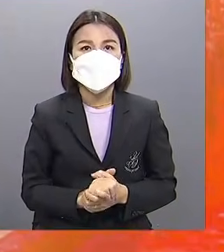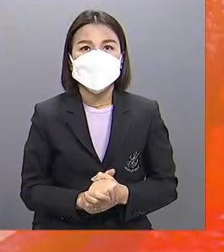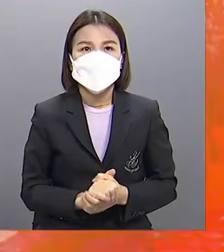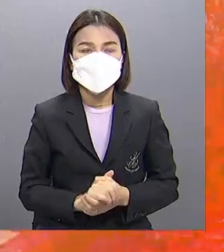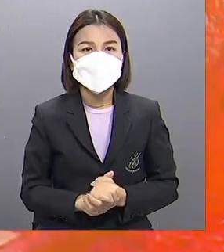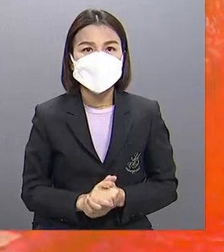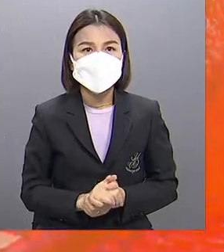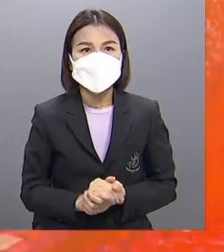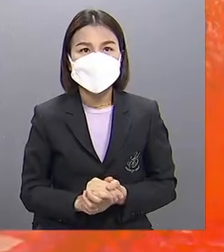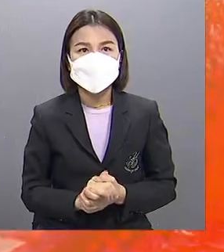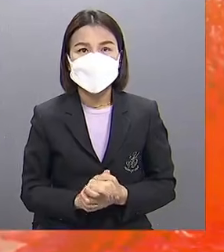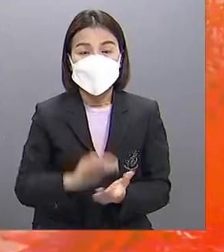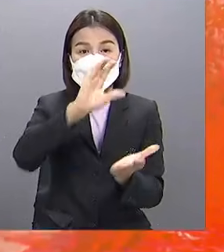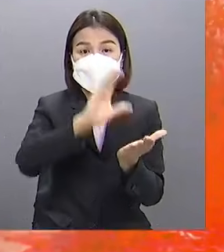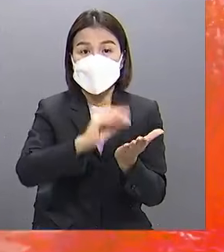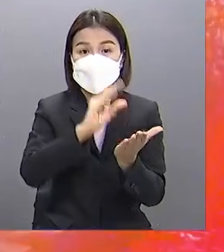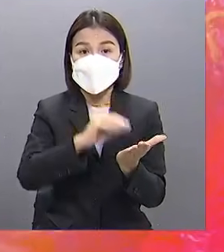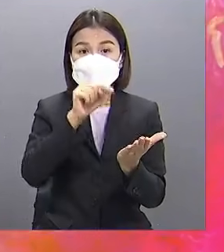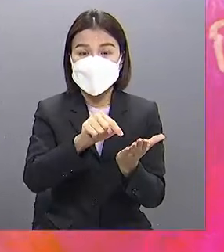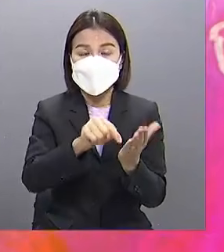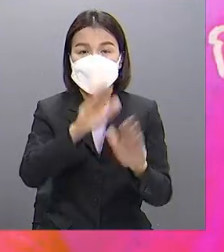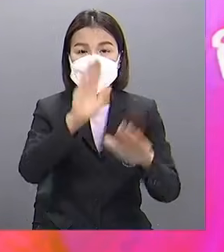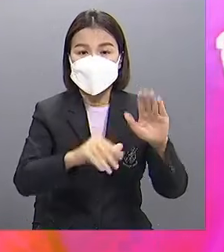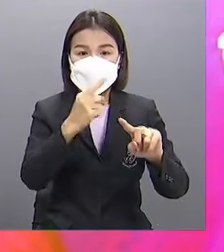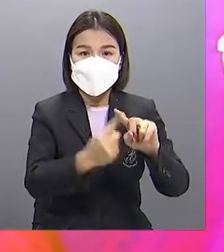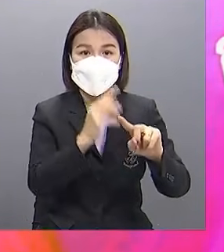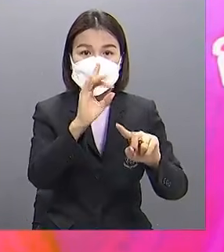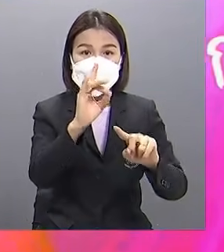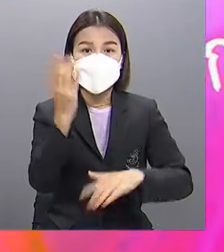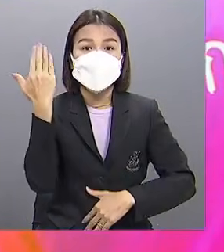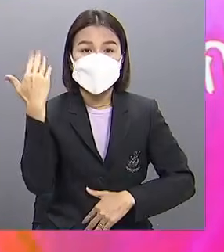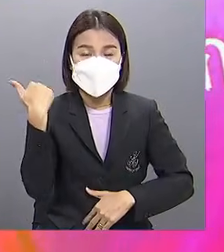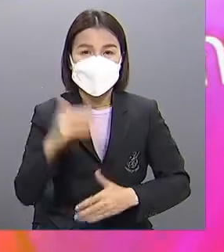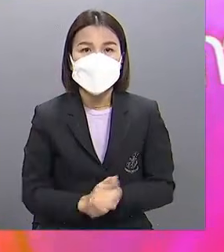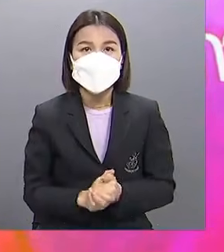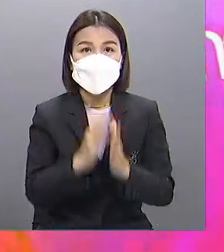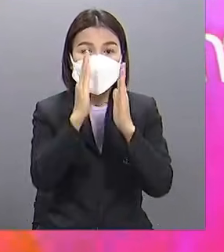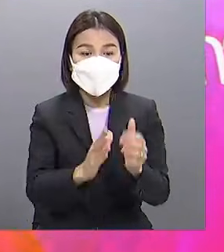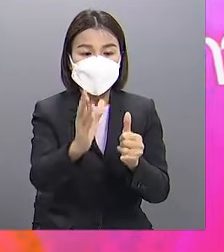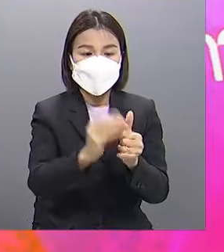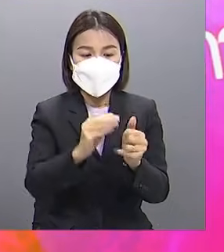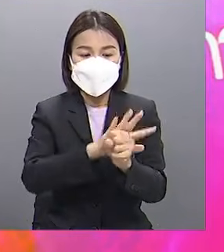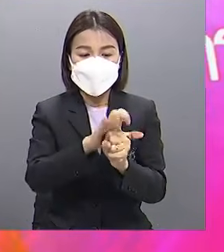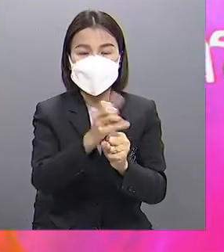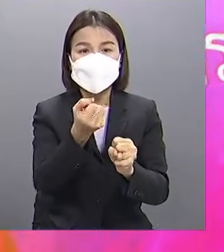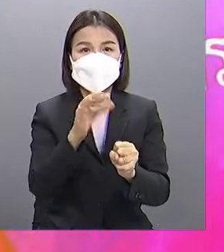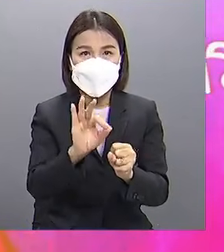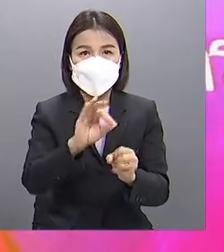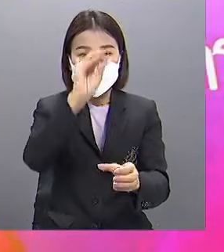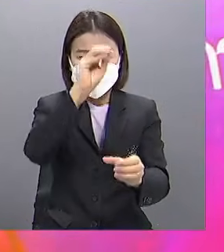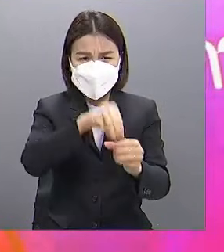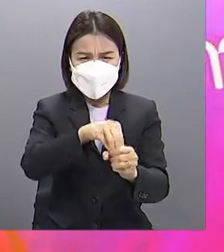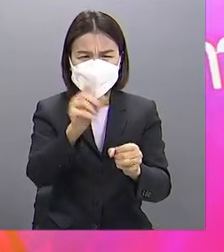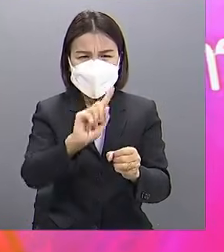จากข้อมูลของช่วงกลางเดือนสิงหาคมที่ผ่านมามีผู้ป่วยโควิด-19 ที่อยู่ระหว่างการรักษาตัว